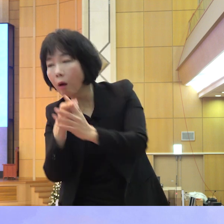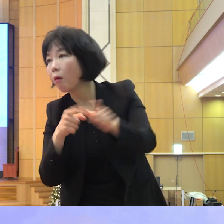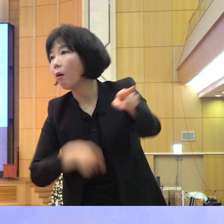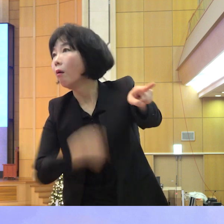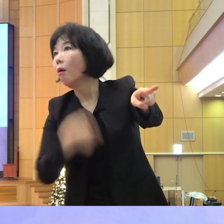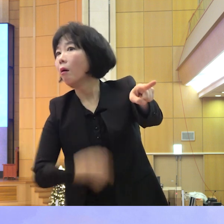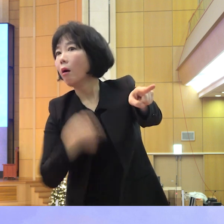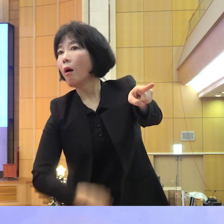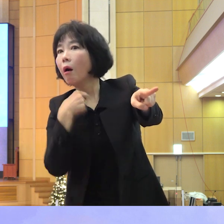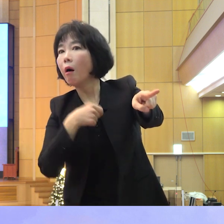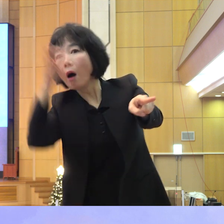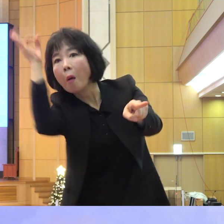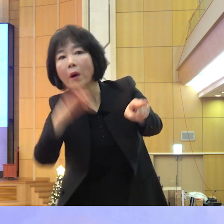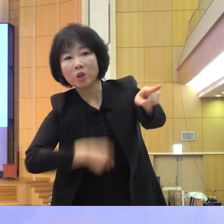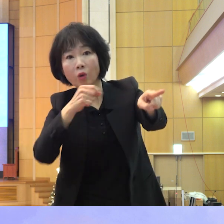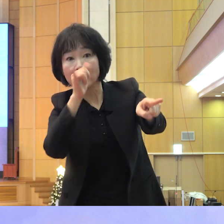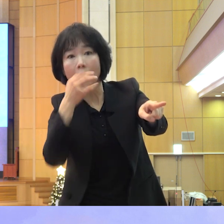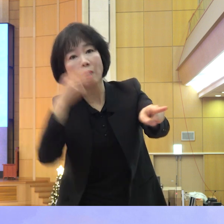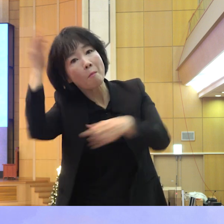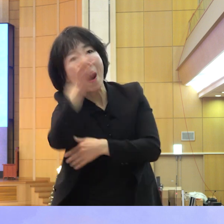보시기에 정직해야 된다고.